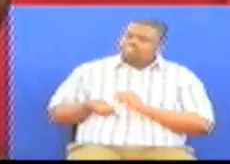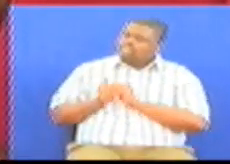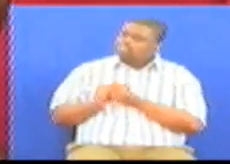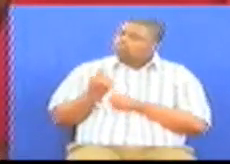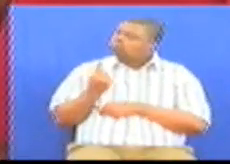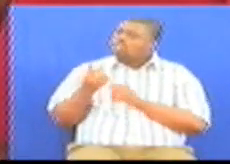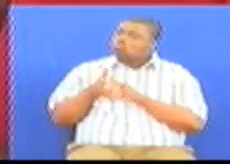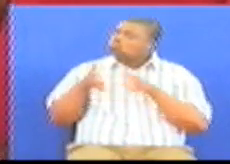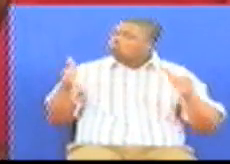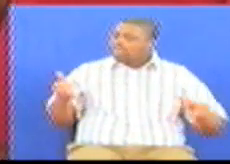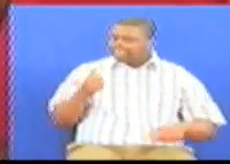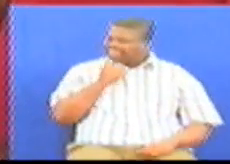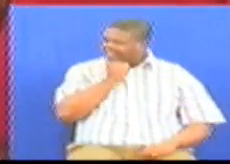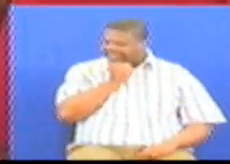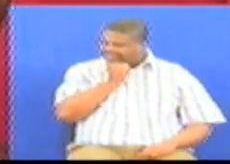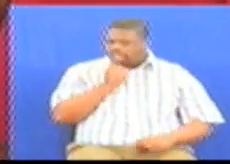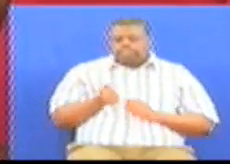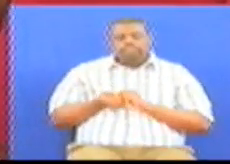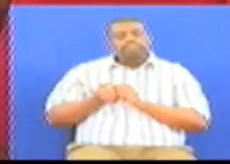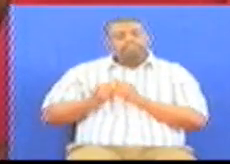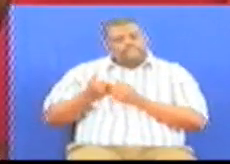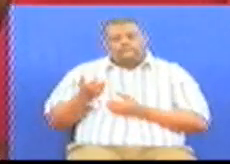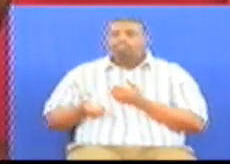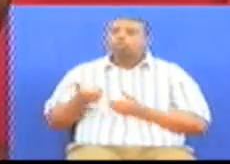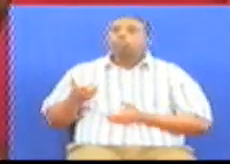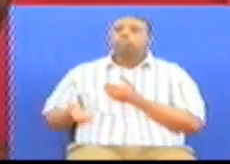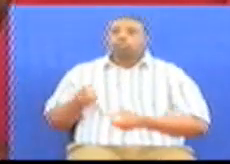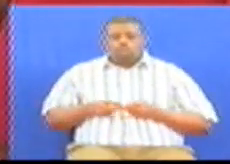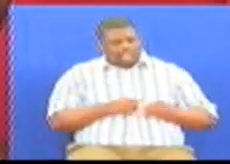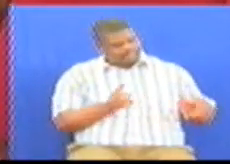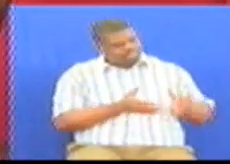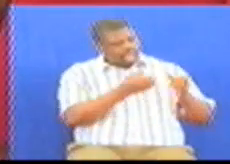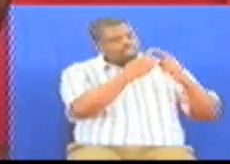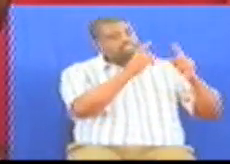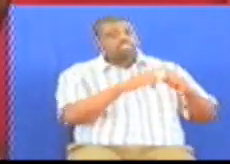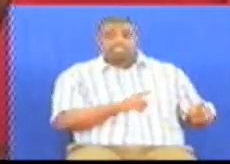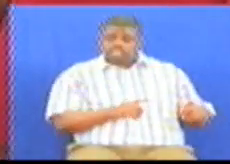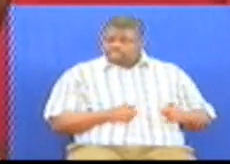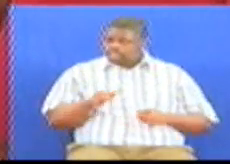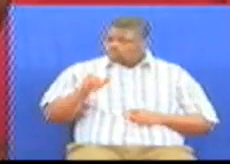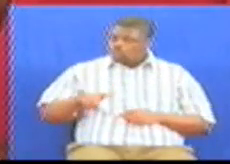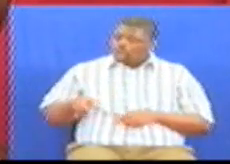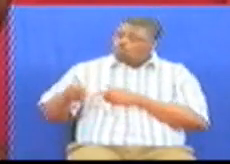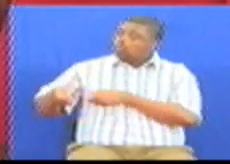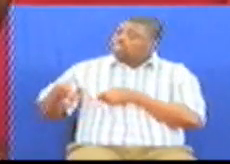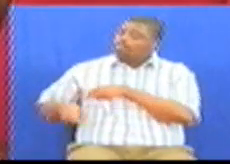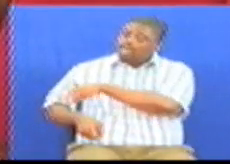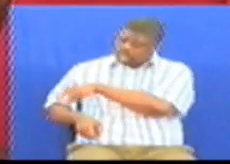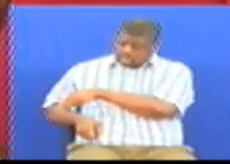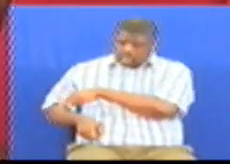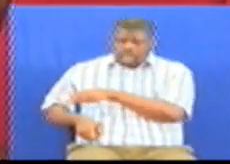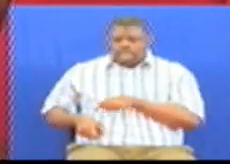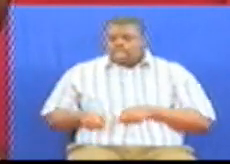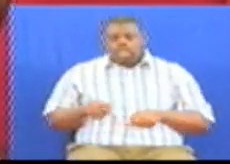Ni changamoto kati ya wahifadhi na wakulima kwa upande mmoja, wakulima na wafugaji kwa upande wa